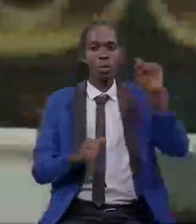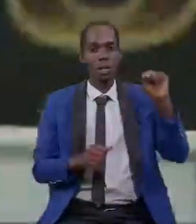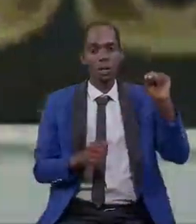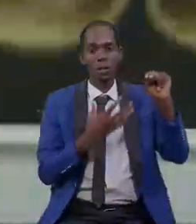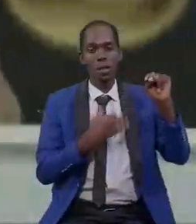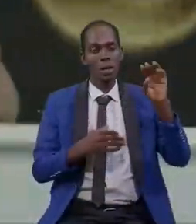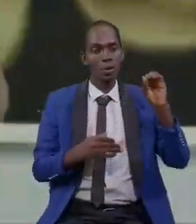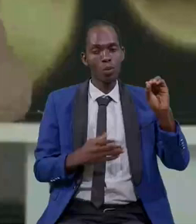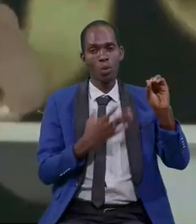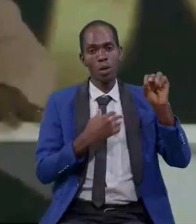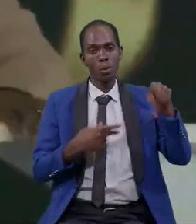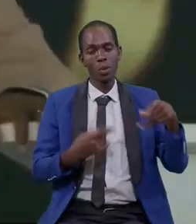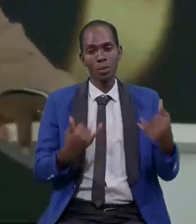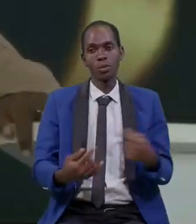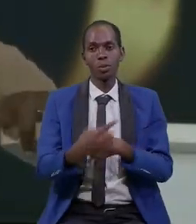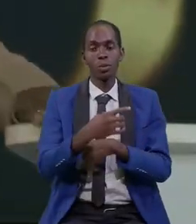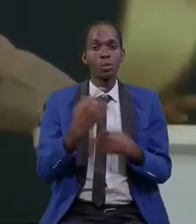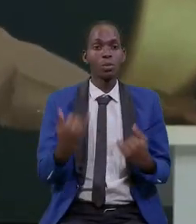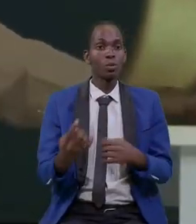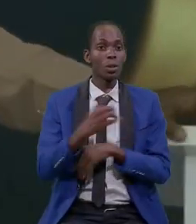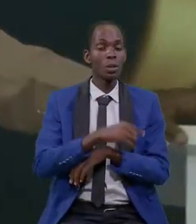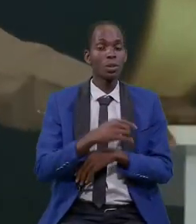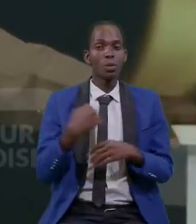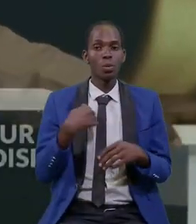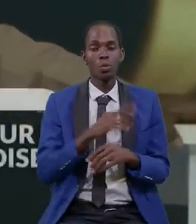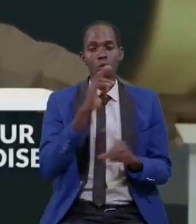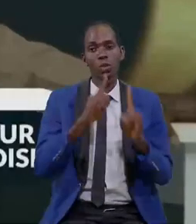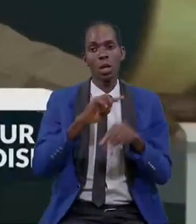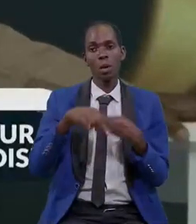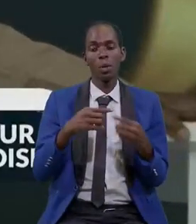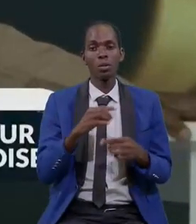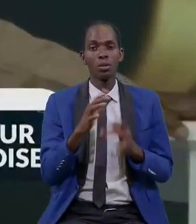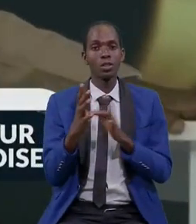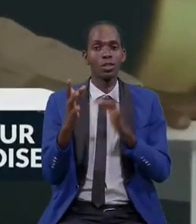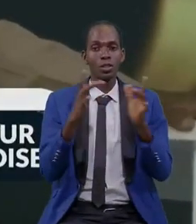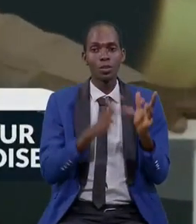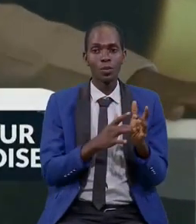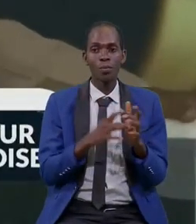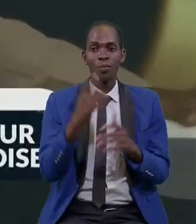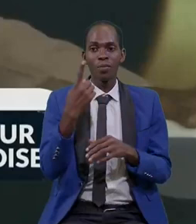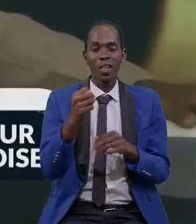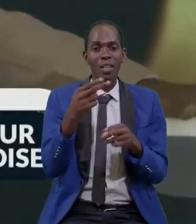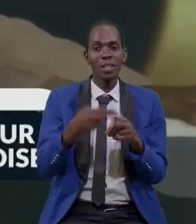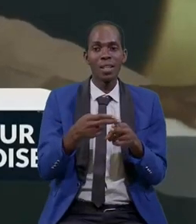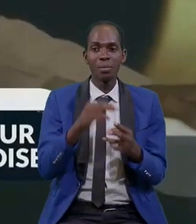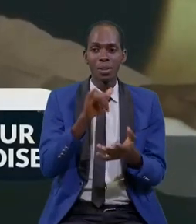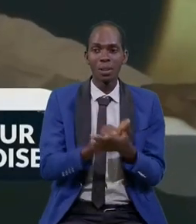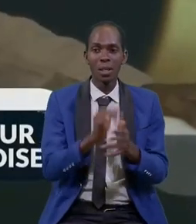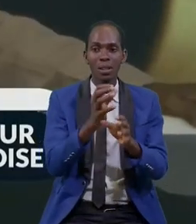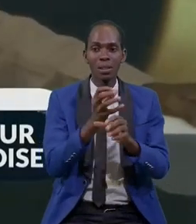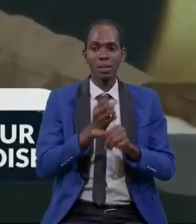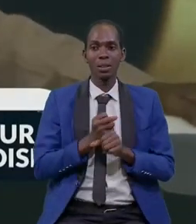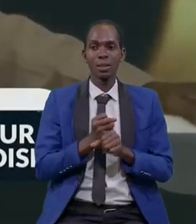P. Nous parlons aujourd'hui de Jésus, le nom qui obtient notre paix.